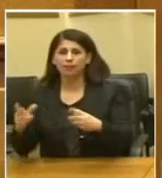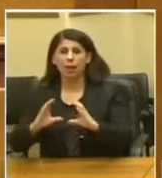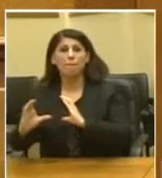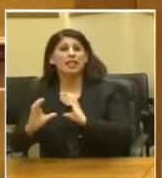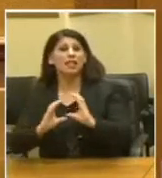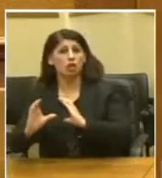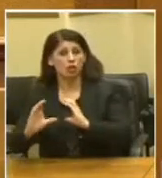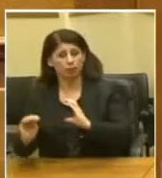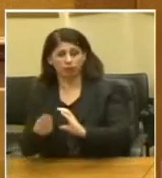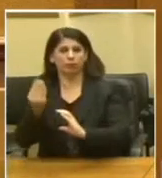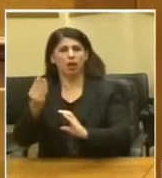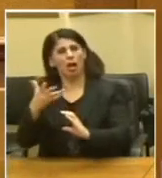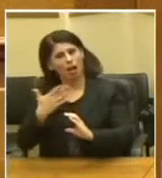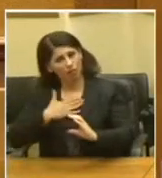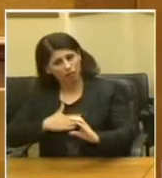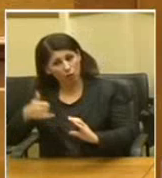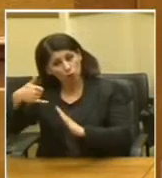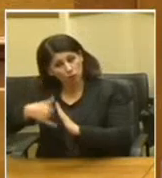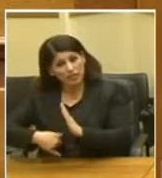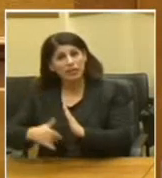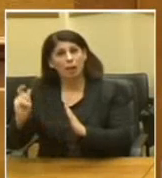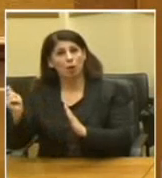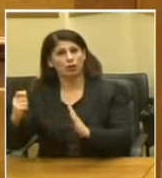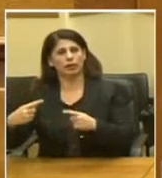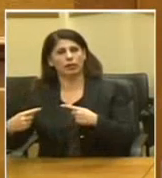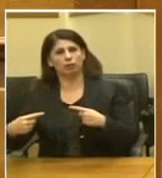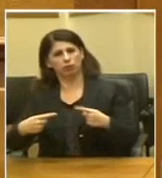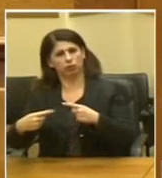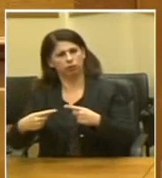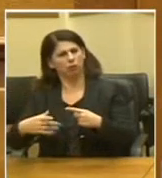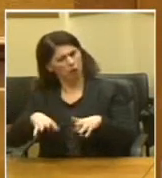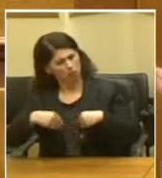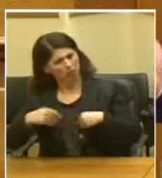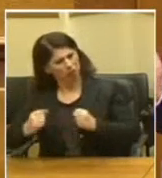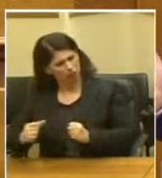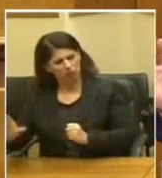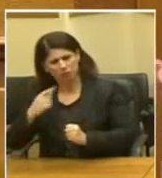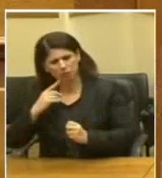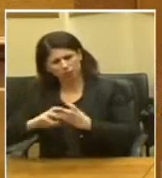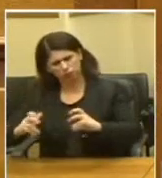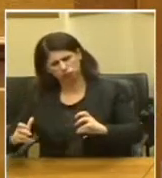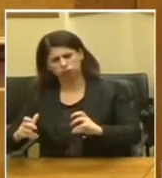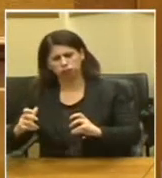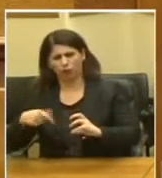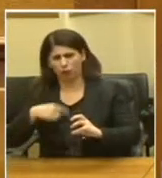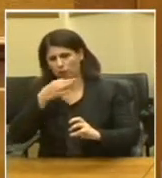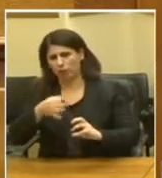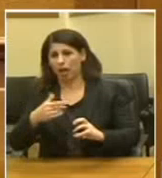επικοινωνιακών ευρημάτων, αλλά θέλω να κάνω ουσιαστική πολιτική αντιπαράθεση. Αποδέχτηκα τη θέση σας. Όμως με πολύ μεγάλη